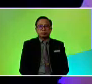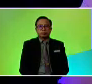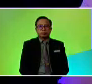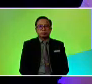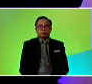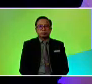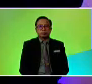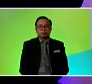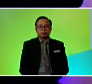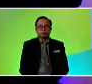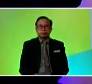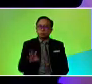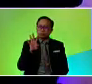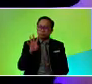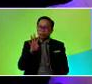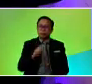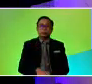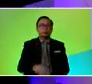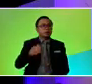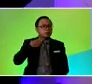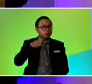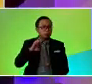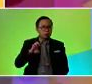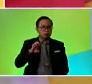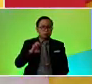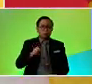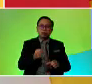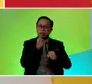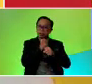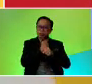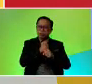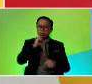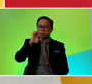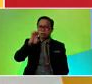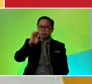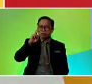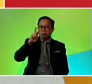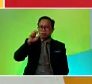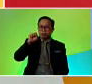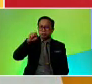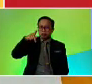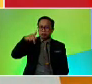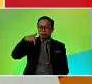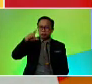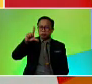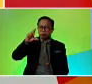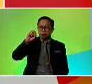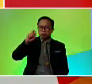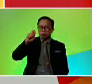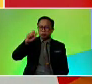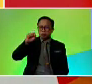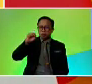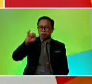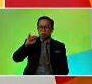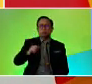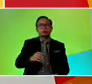oke yang keempat oke ekspektasi buruh Oke di mana kanak-kanak di bawah umur Oke dipaksa untuk